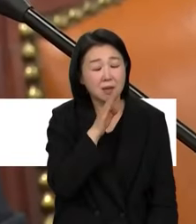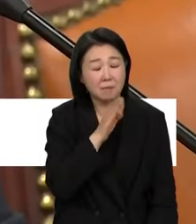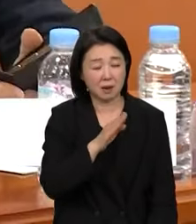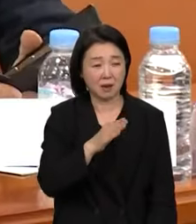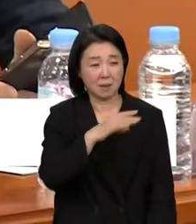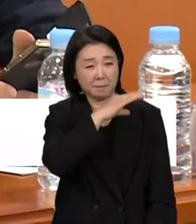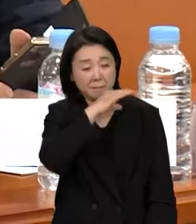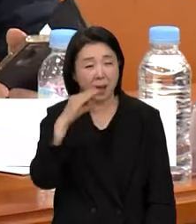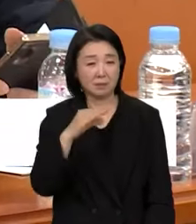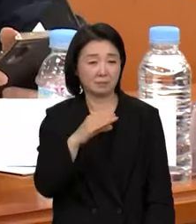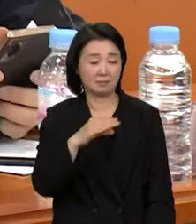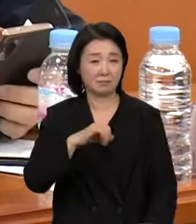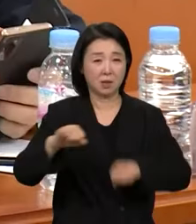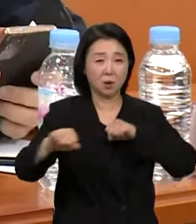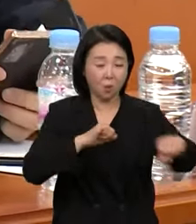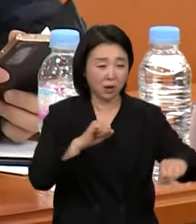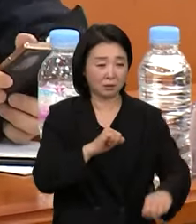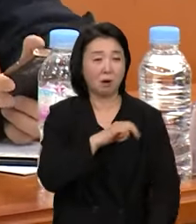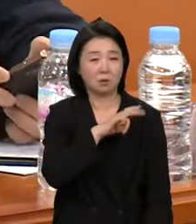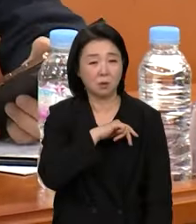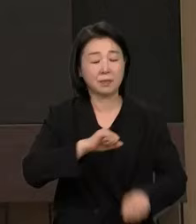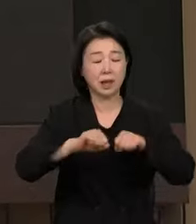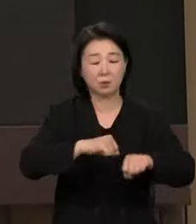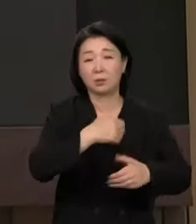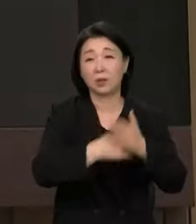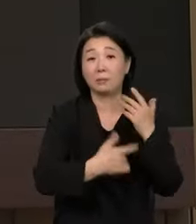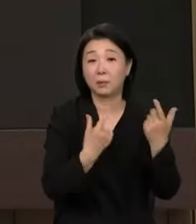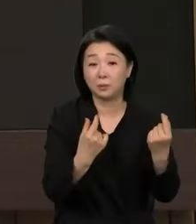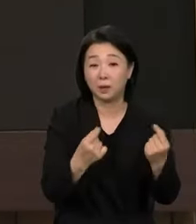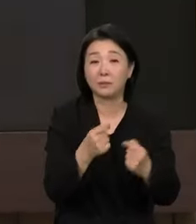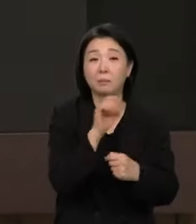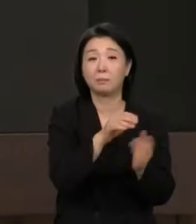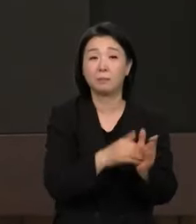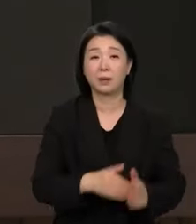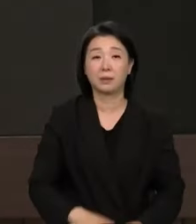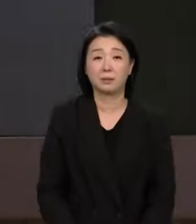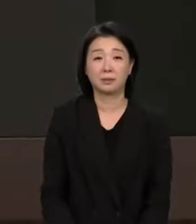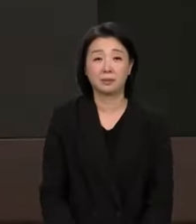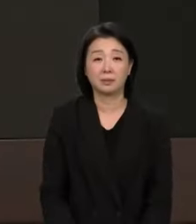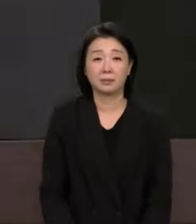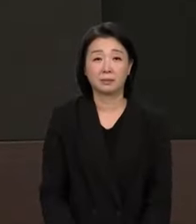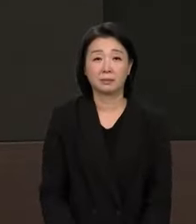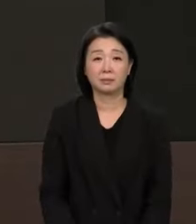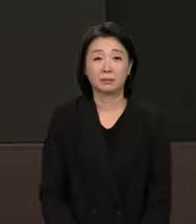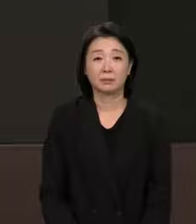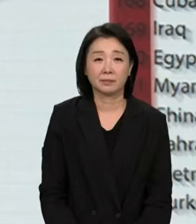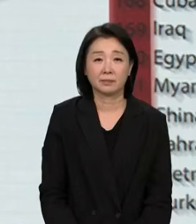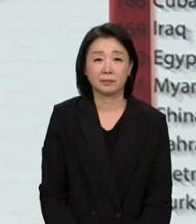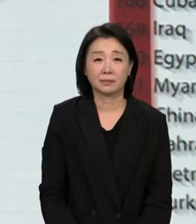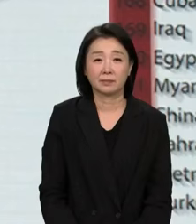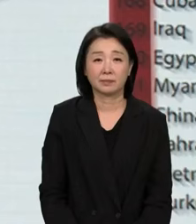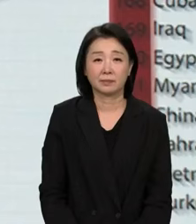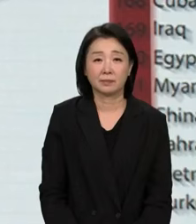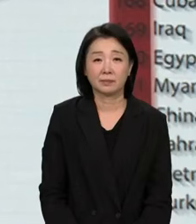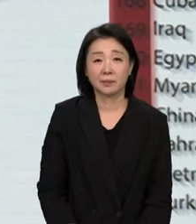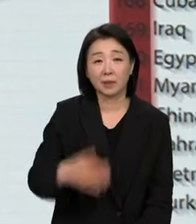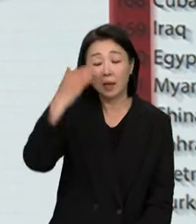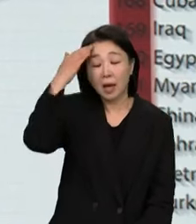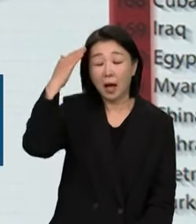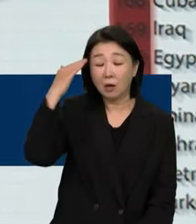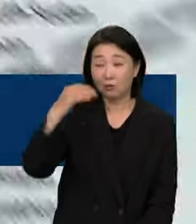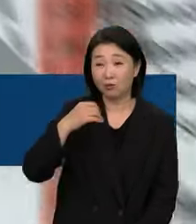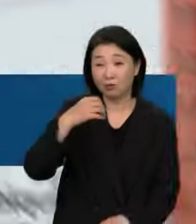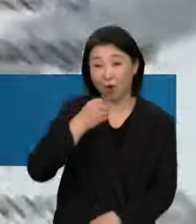것만이을 는 방이라고 했 JTBC 이환입니다 우리나라의